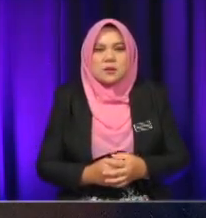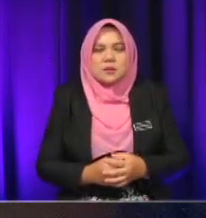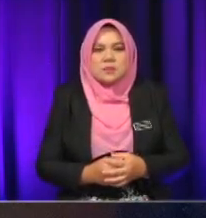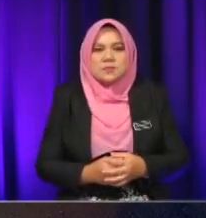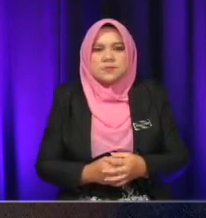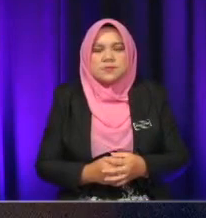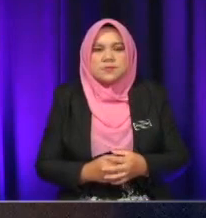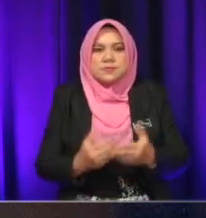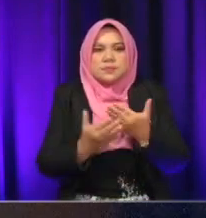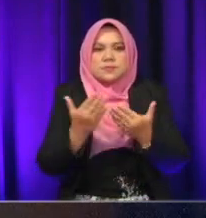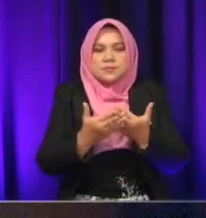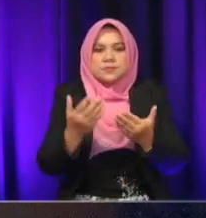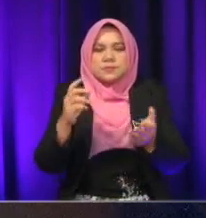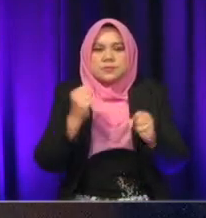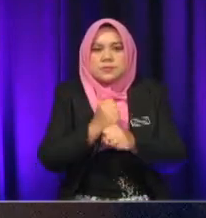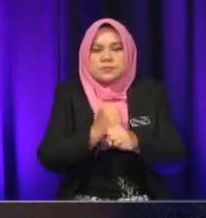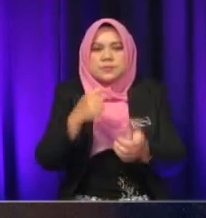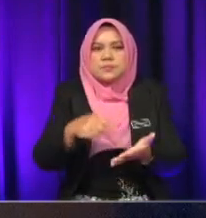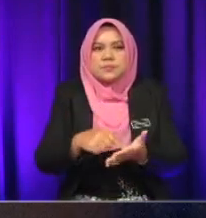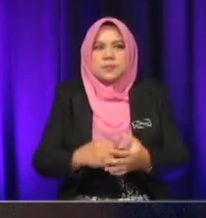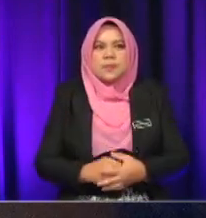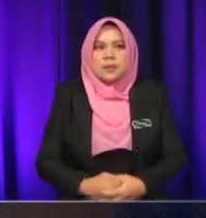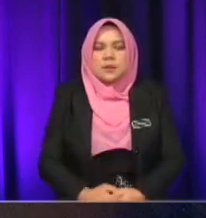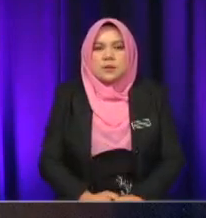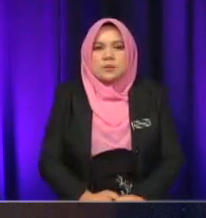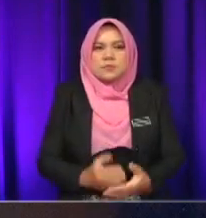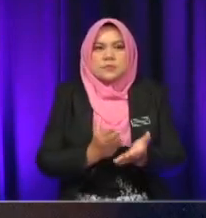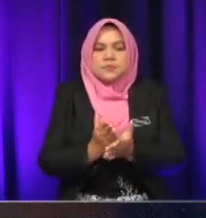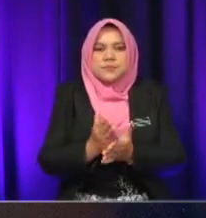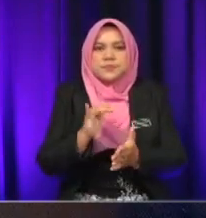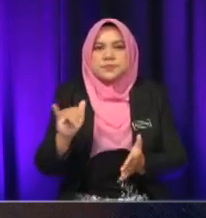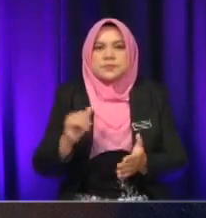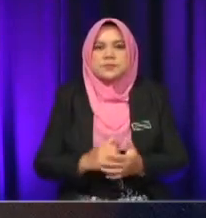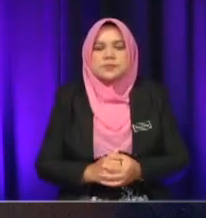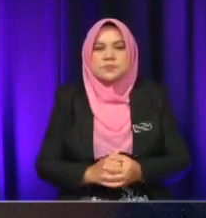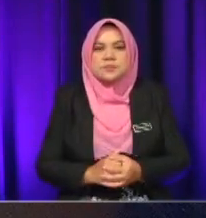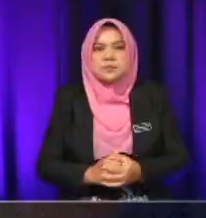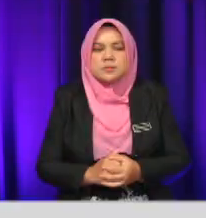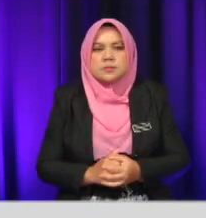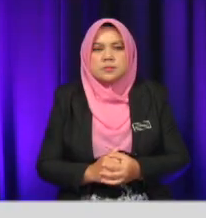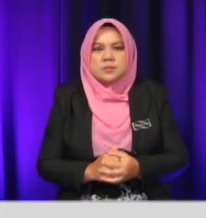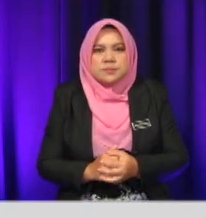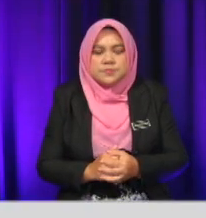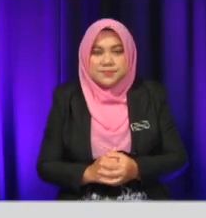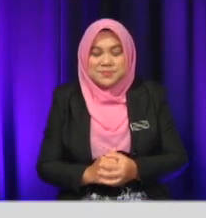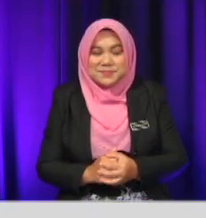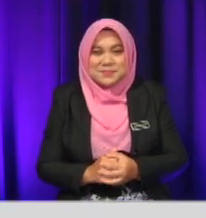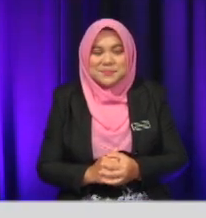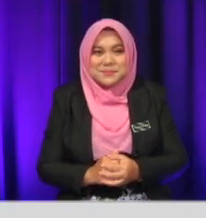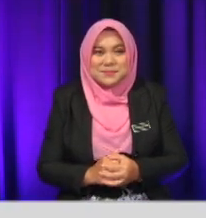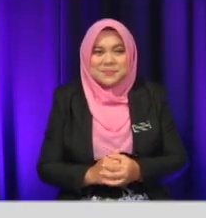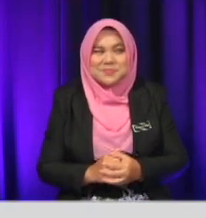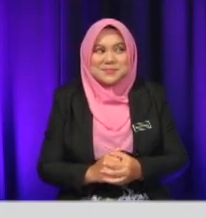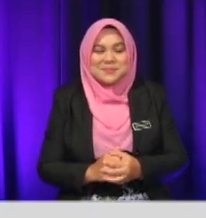ni, senang ni kerja ni. Betul. Okey, baik. Okey. Seterusnya. Berikut adalah kaedah reka